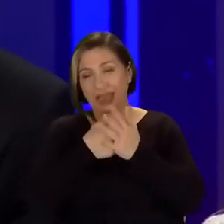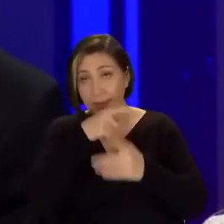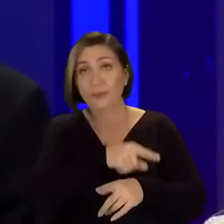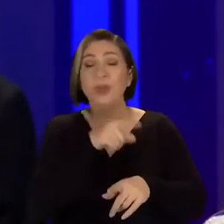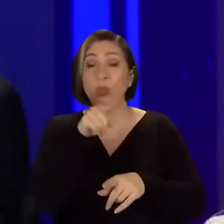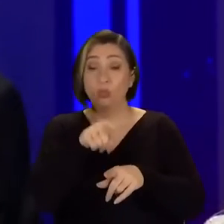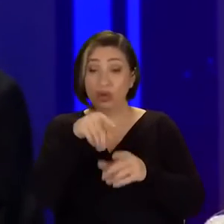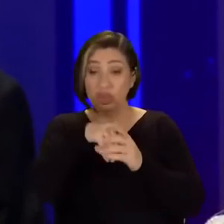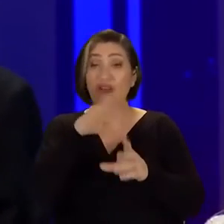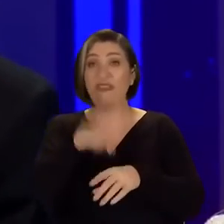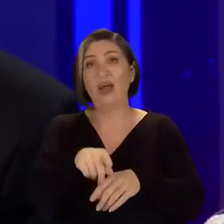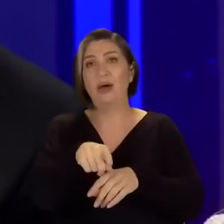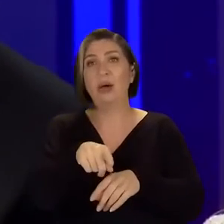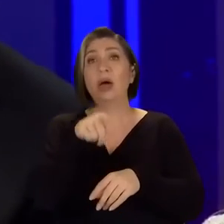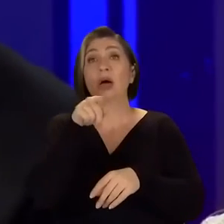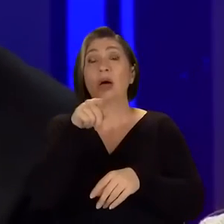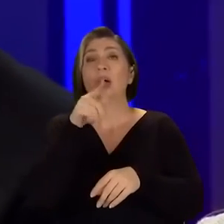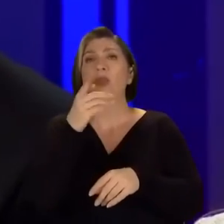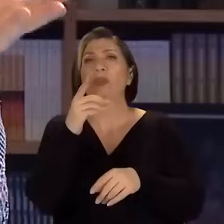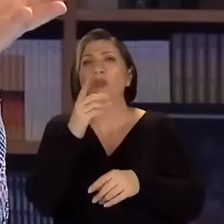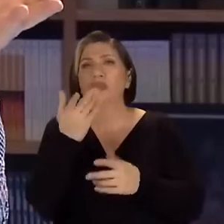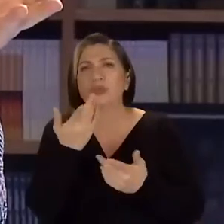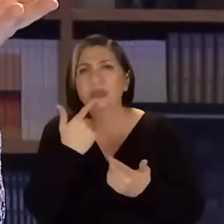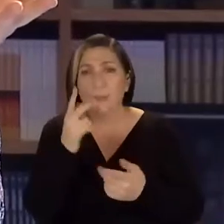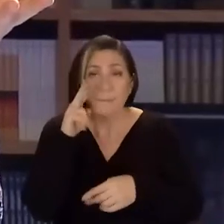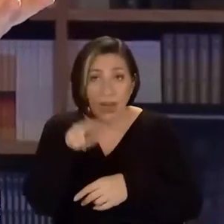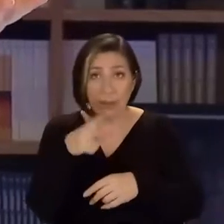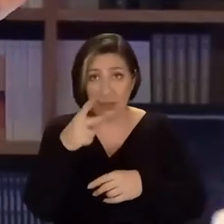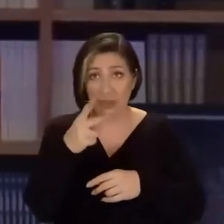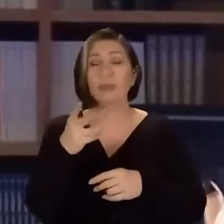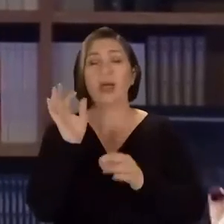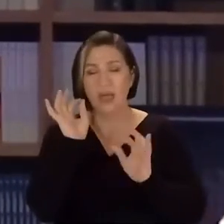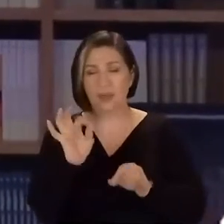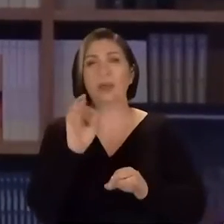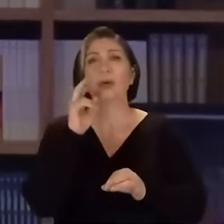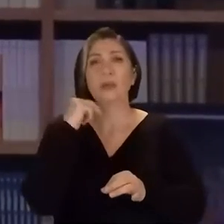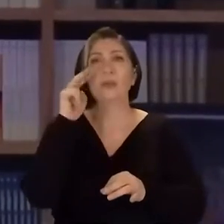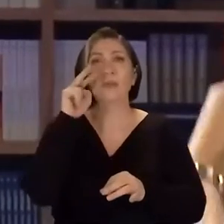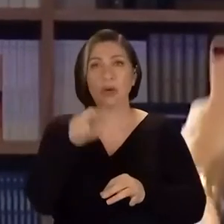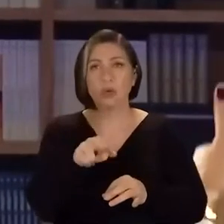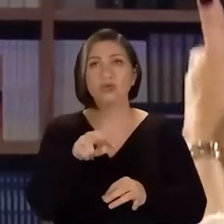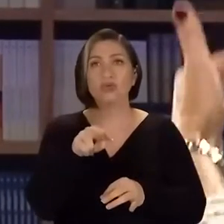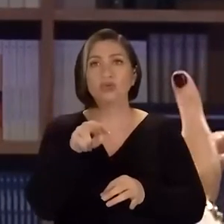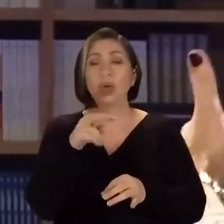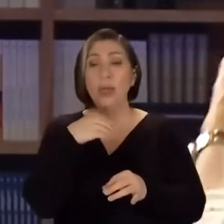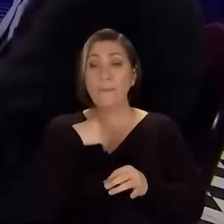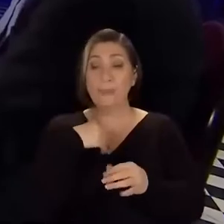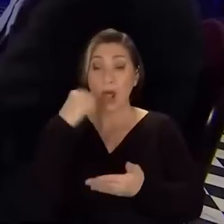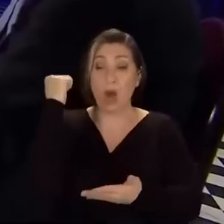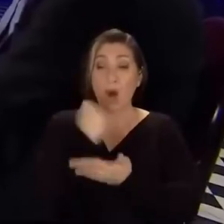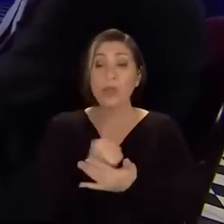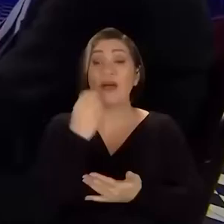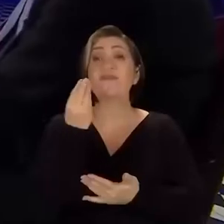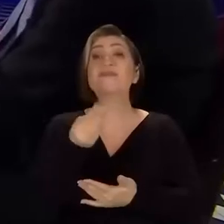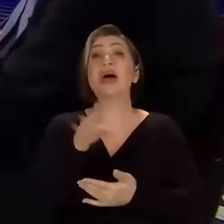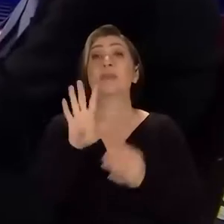orada bulunur ve bulunur ne demek? Yani bakabilir yani, miyim? Evet. Evet. Hepimiz onaylıyoruz o işlemi. O zaten işlemin gerçekleşmesi da, bir